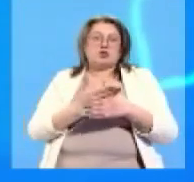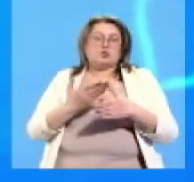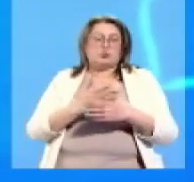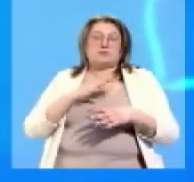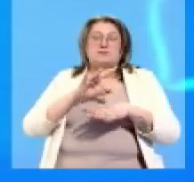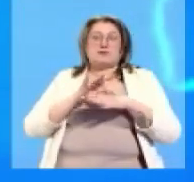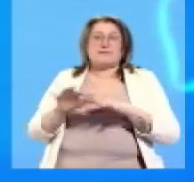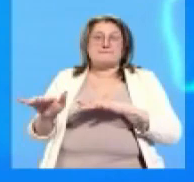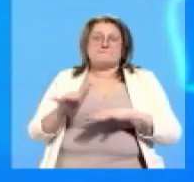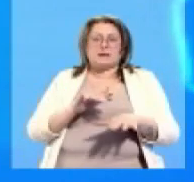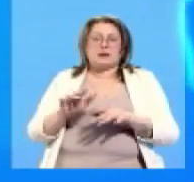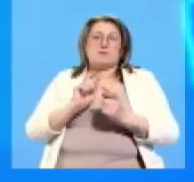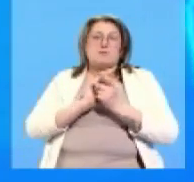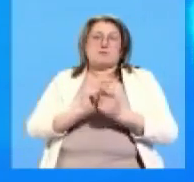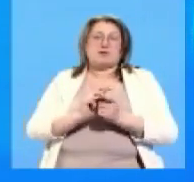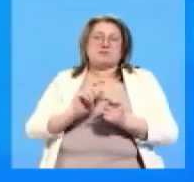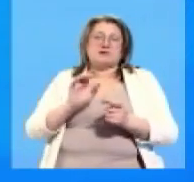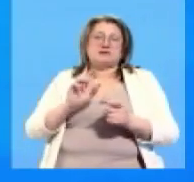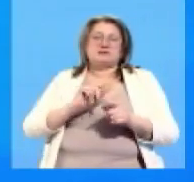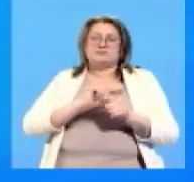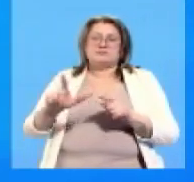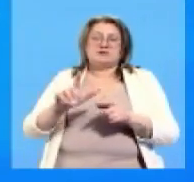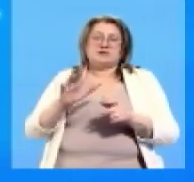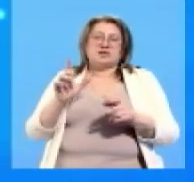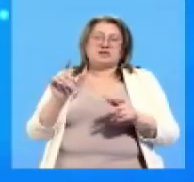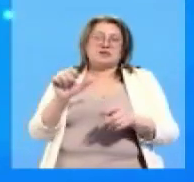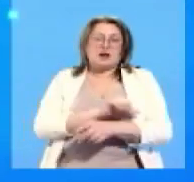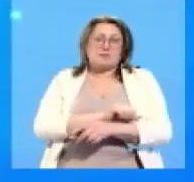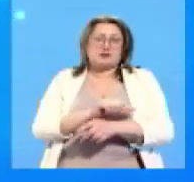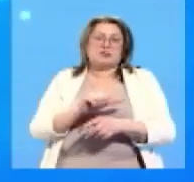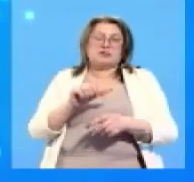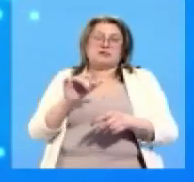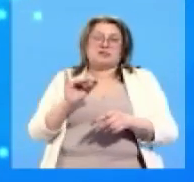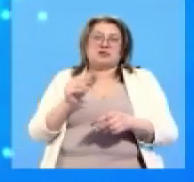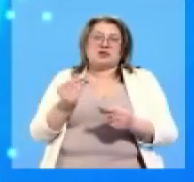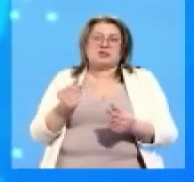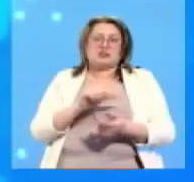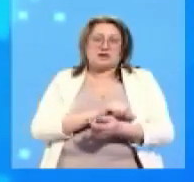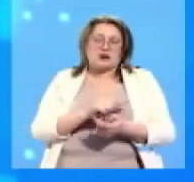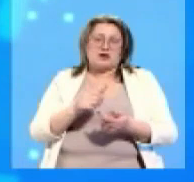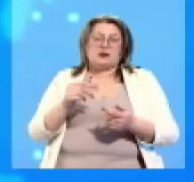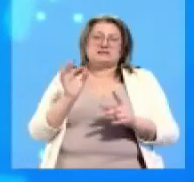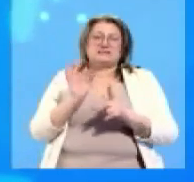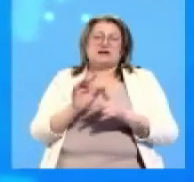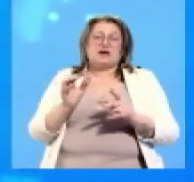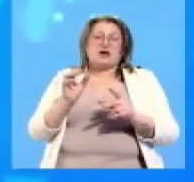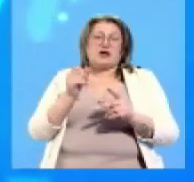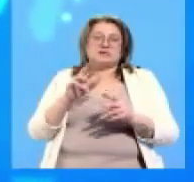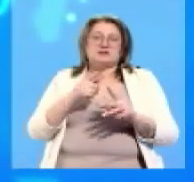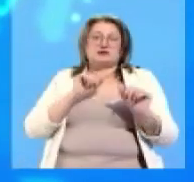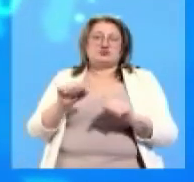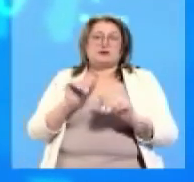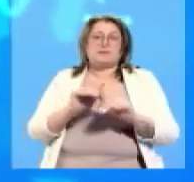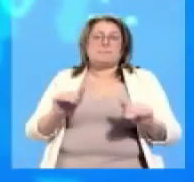нашақорлыққа. Соның ішінде есірткі бизнесіне қарсы күрес шарасын жүзеге асырды. Акцияның мақсаты жасөспірімдерді қоғамдық